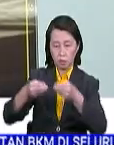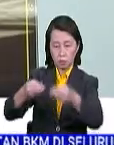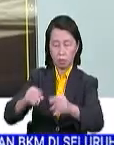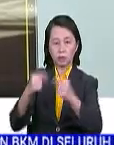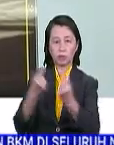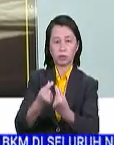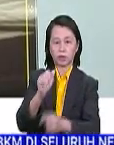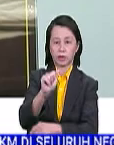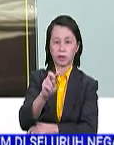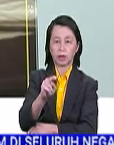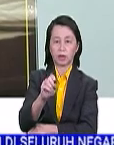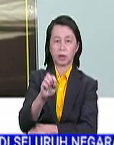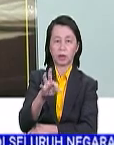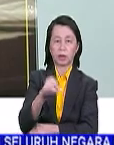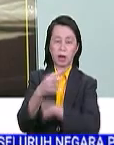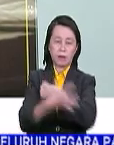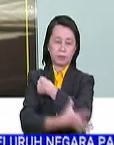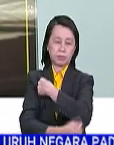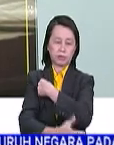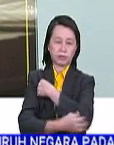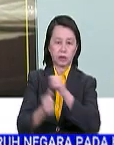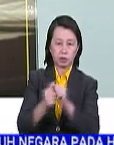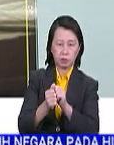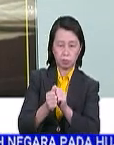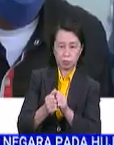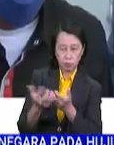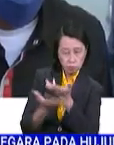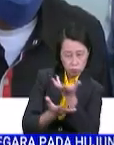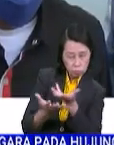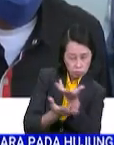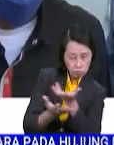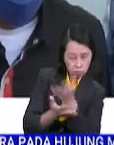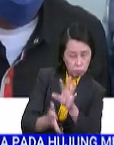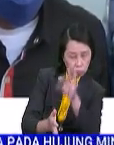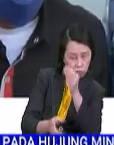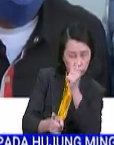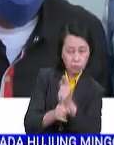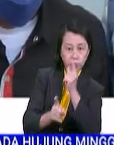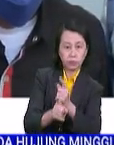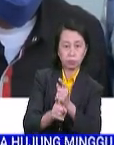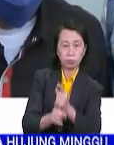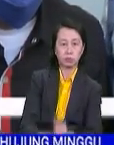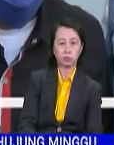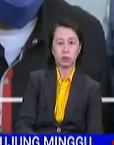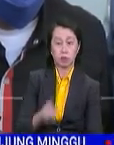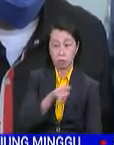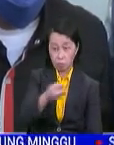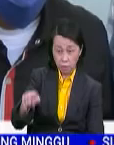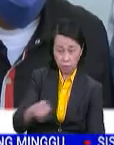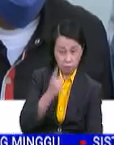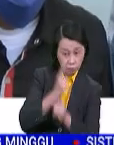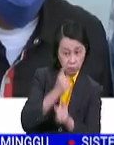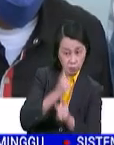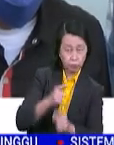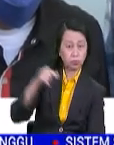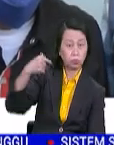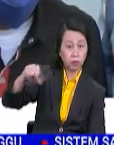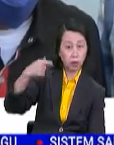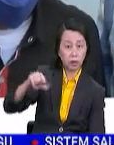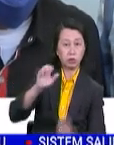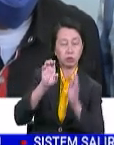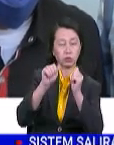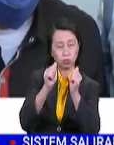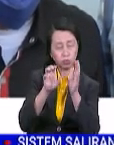golongan asnaf dan miskin dengan tapisan ketat. Tadi ada 60. Mereka yang benar-benar layak macam